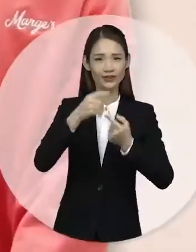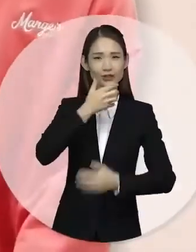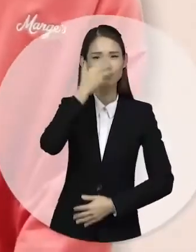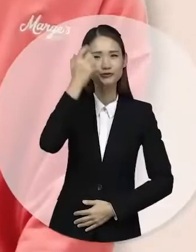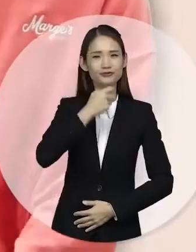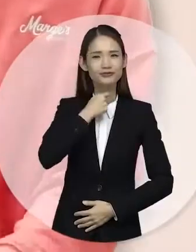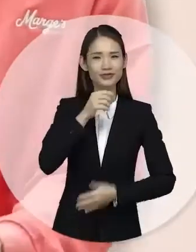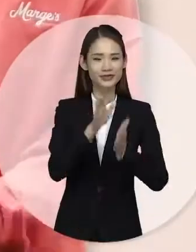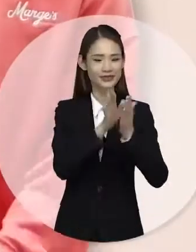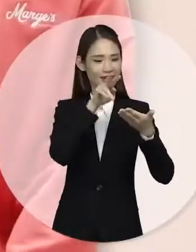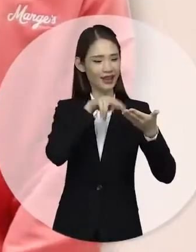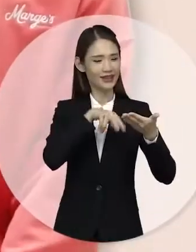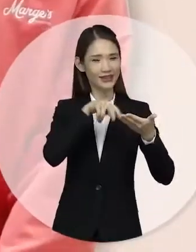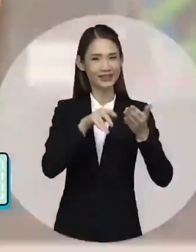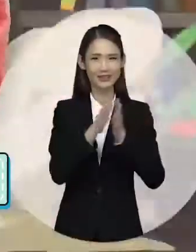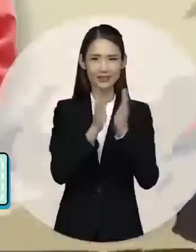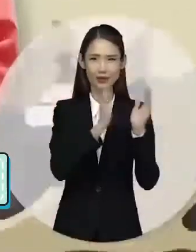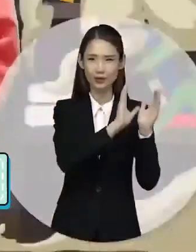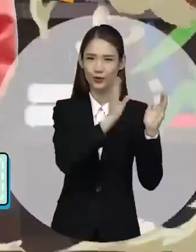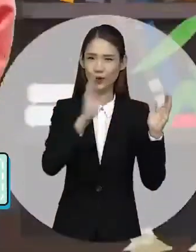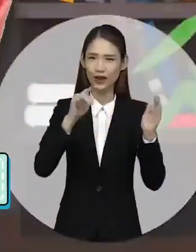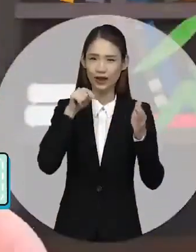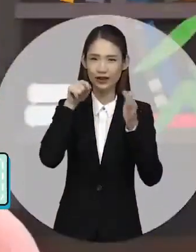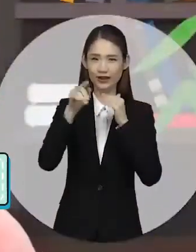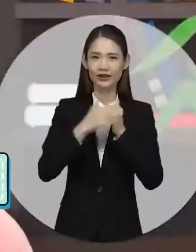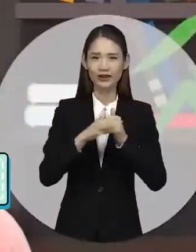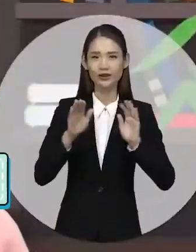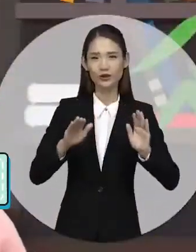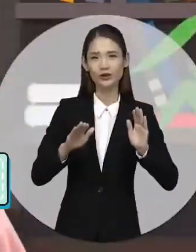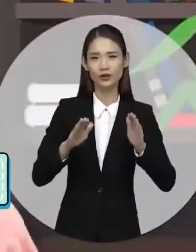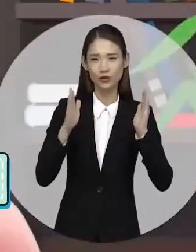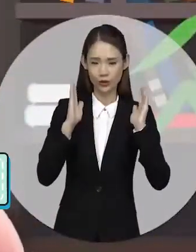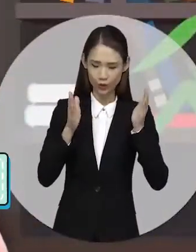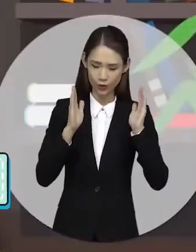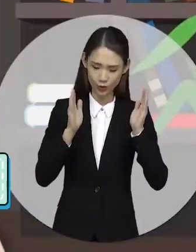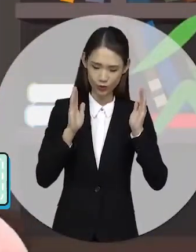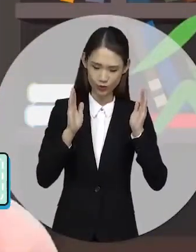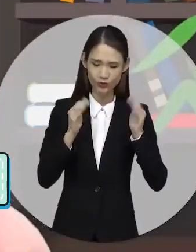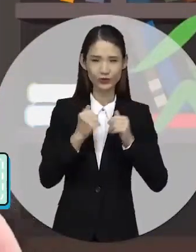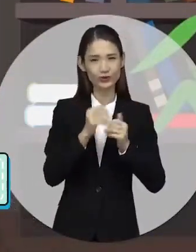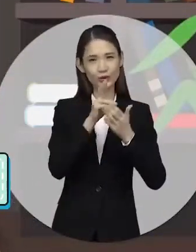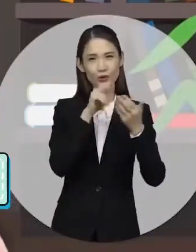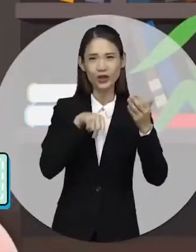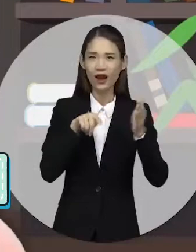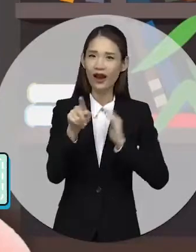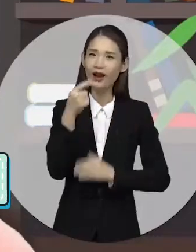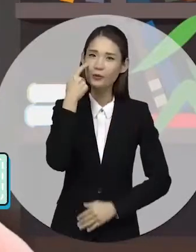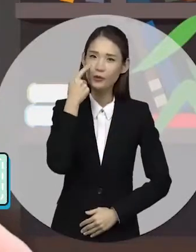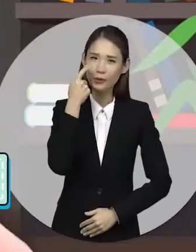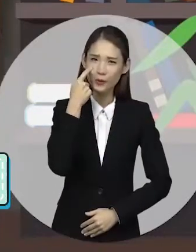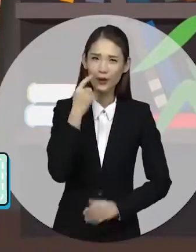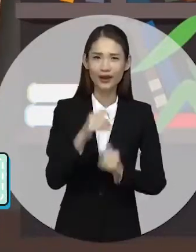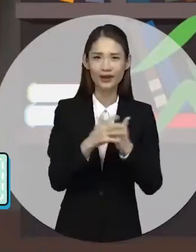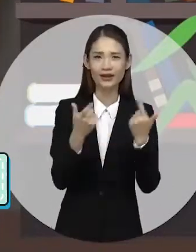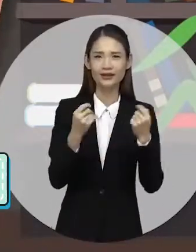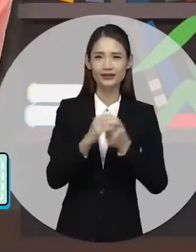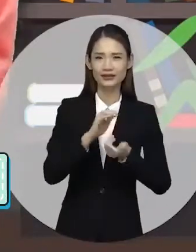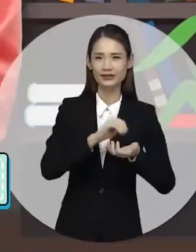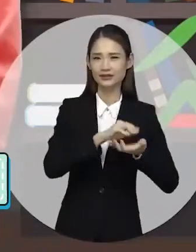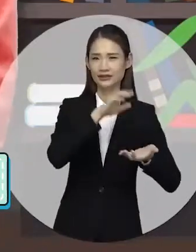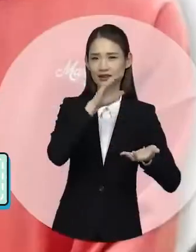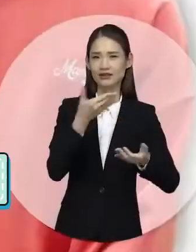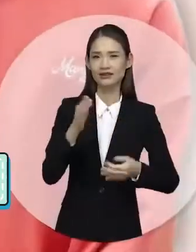있었어요. 책 읽고만. 딱 도서관에 오늘 공부해야 되는데 도서관 가볼까? 하면서